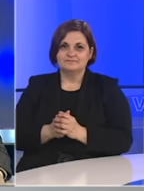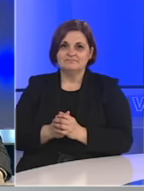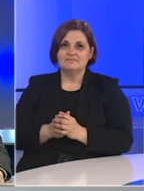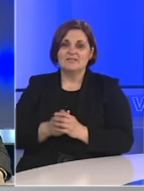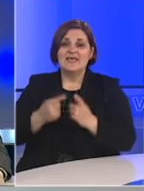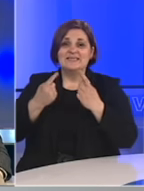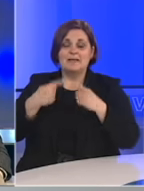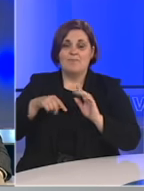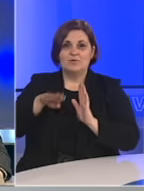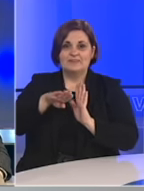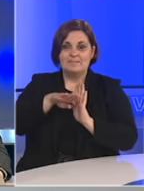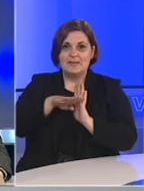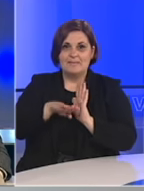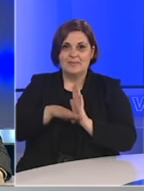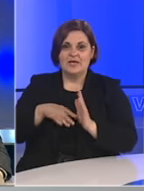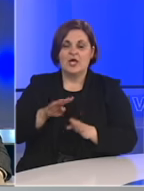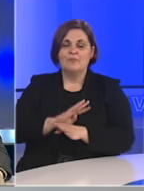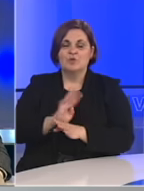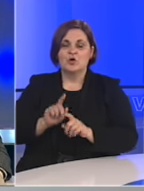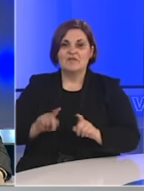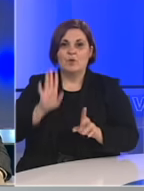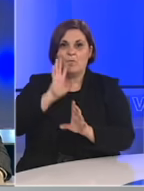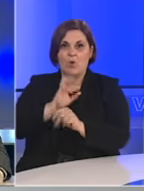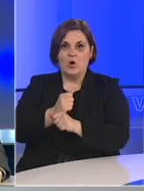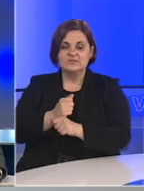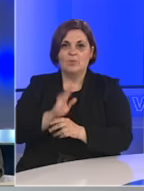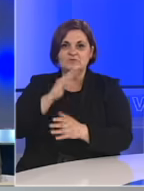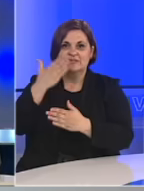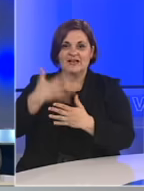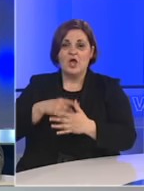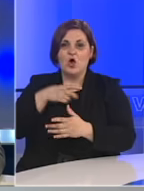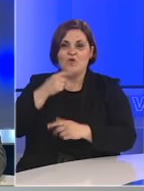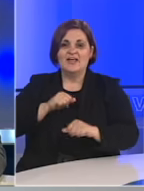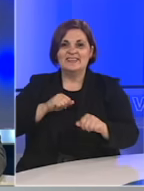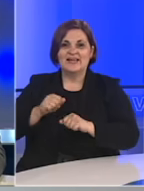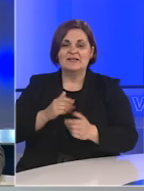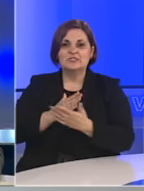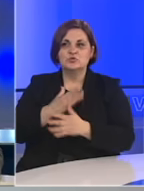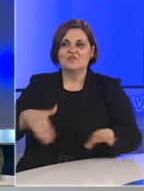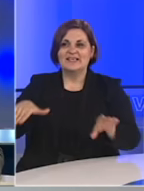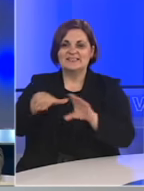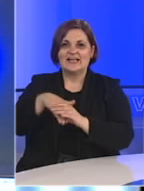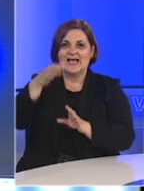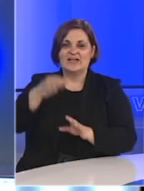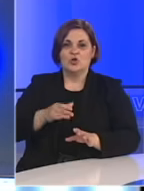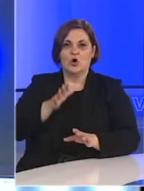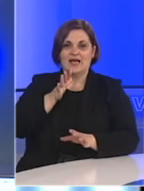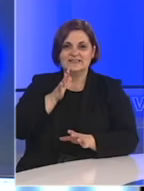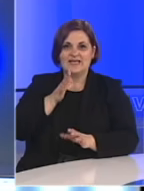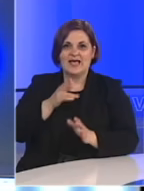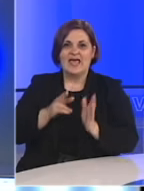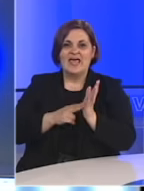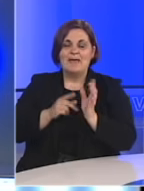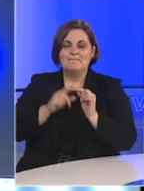Za posebni program koronavirus u Bosni i Hercegovini BHT1 govorio je direktor službe za zapošljavanje kantona Sarajevo